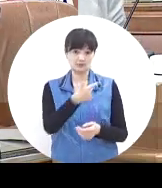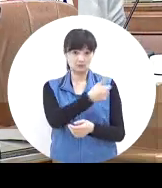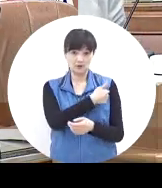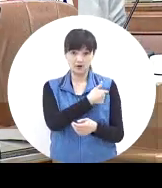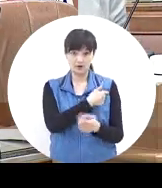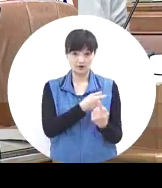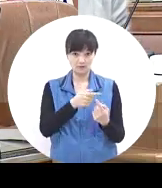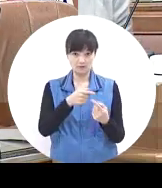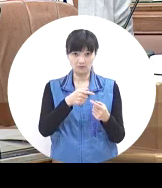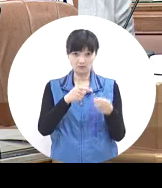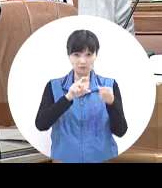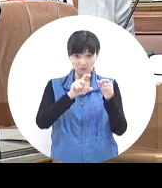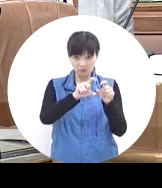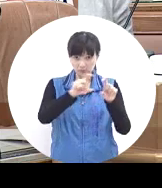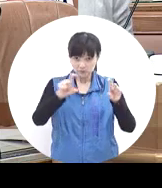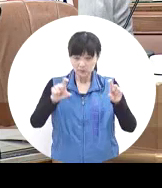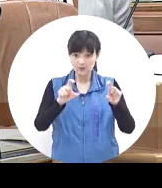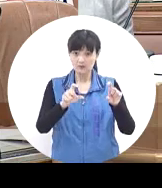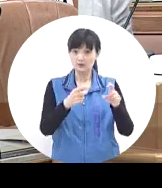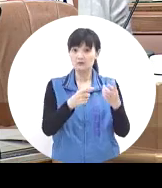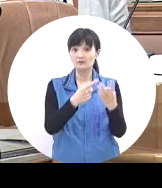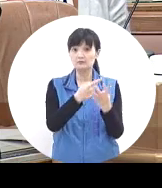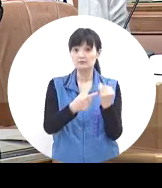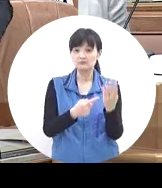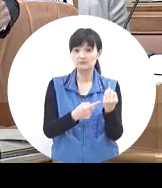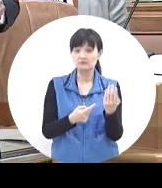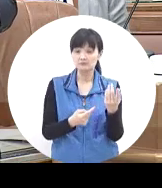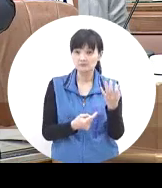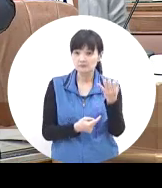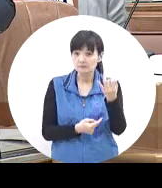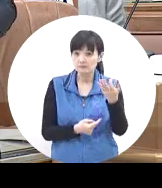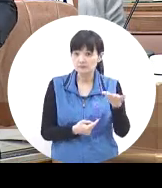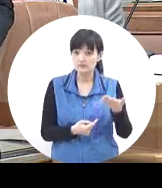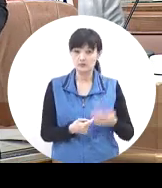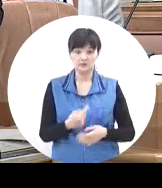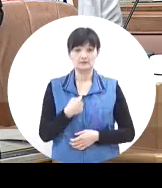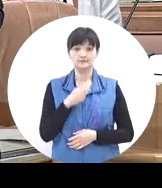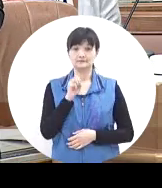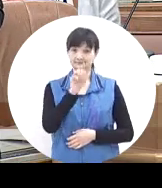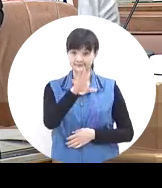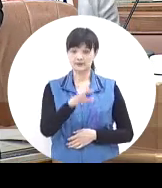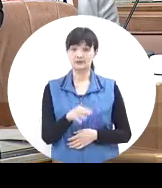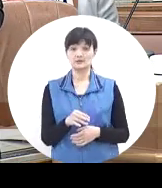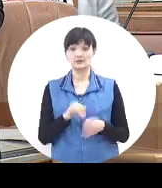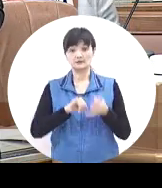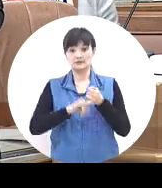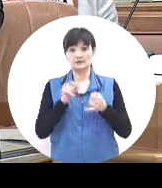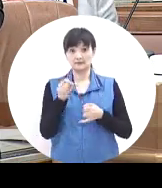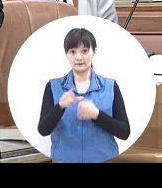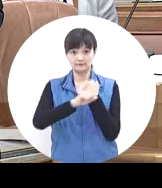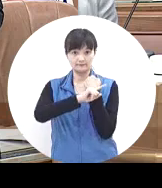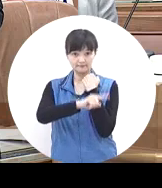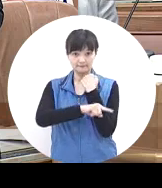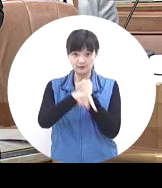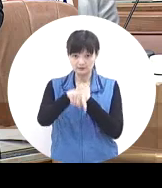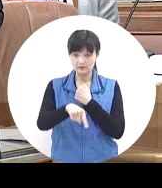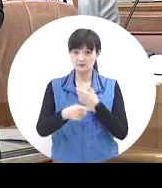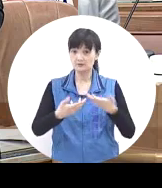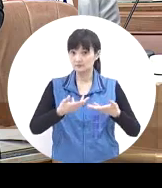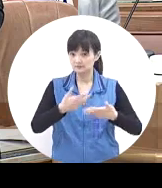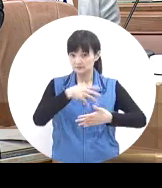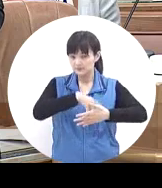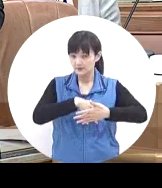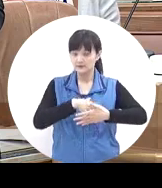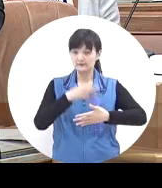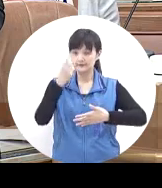讲好，采购法里面的规定到底是怎么样的规定？哈，我这个采购的内容要去详细了解，